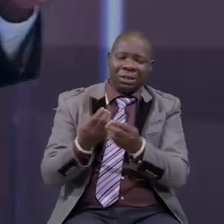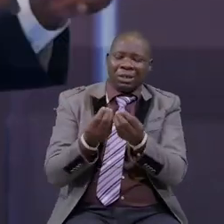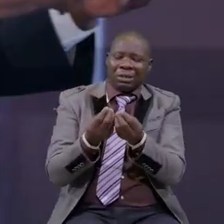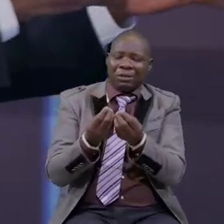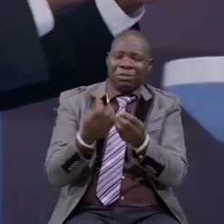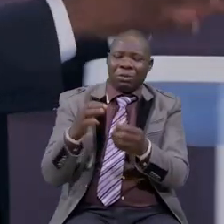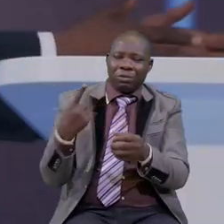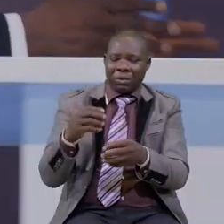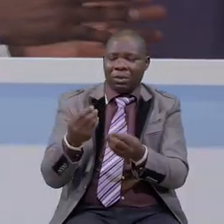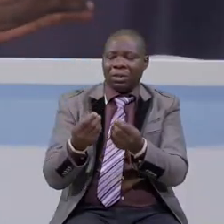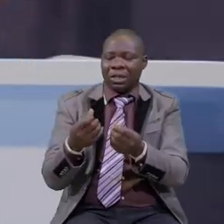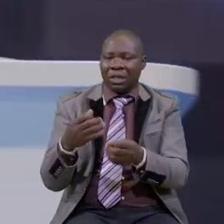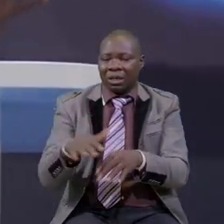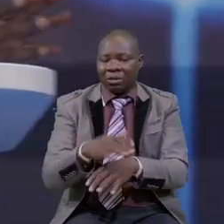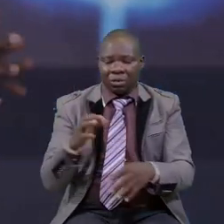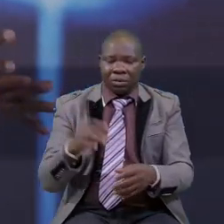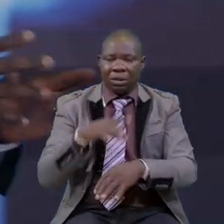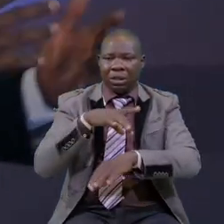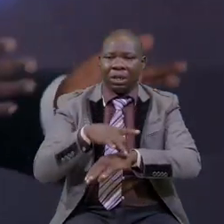quoi que ce soit.